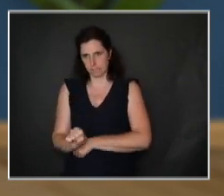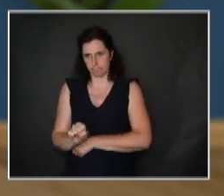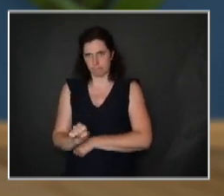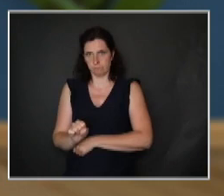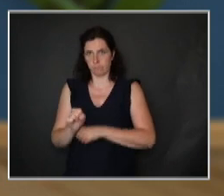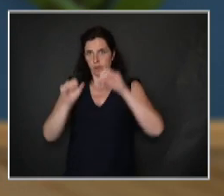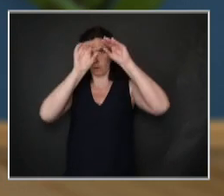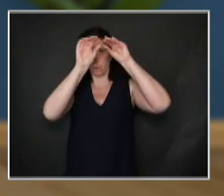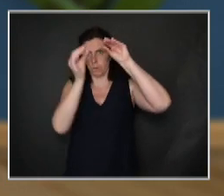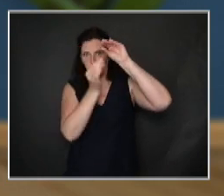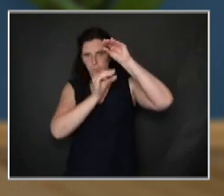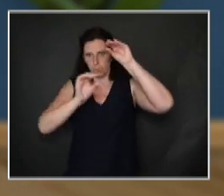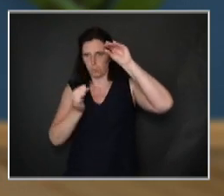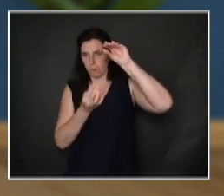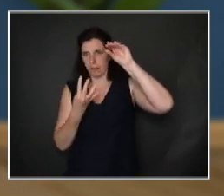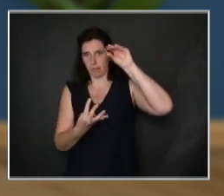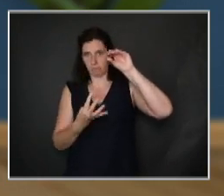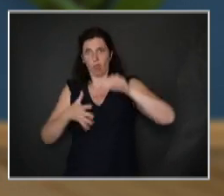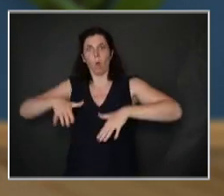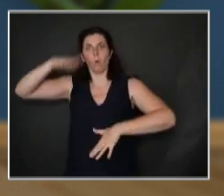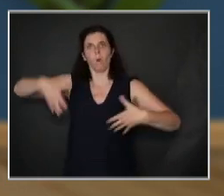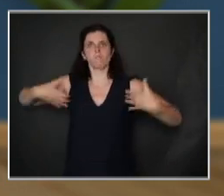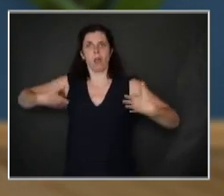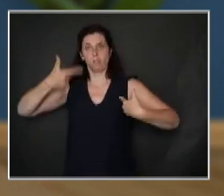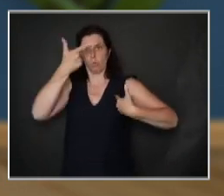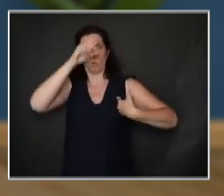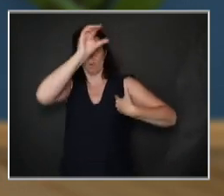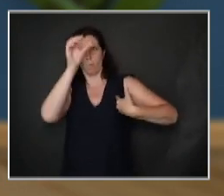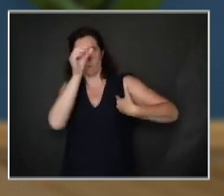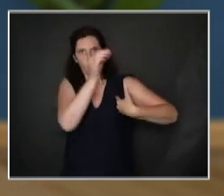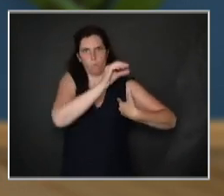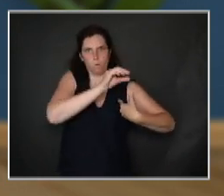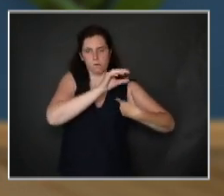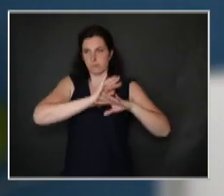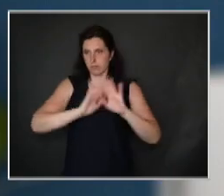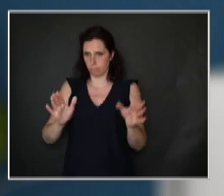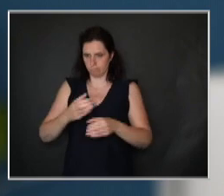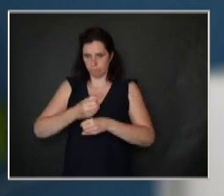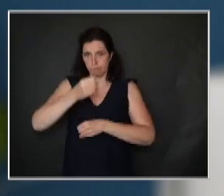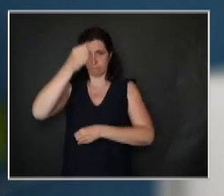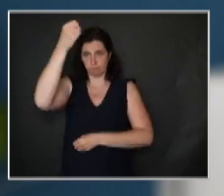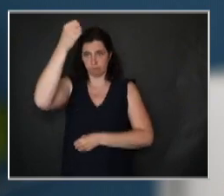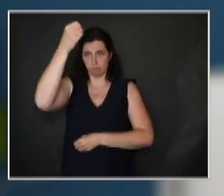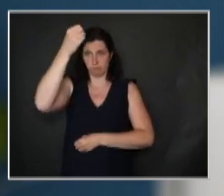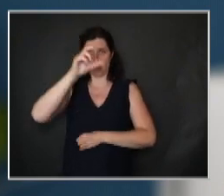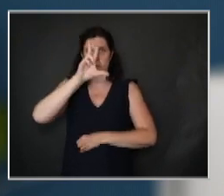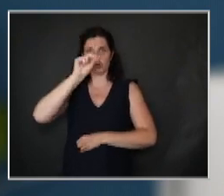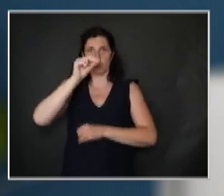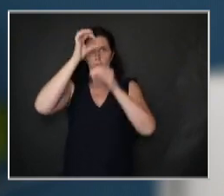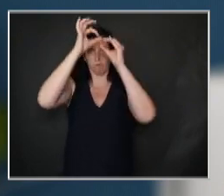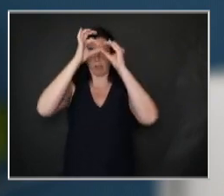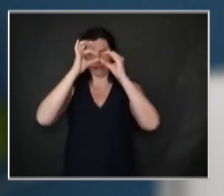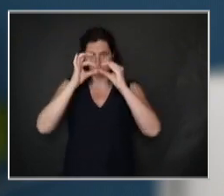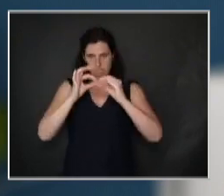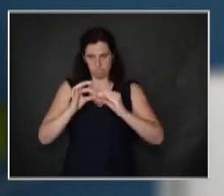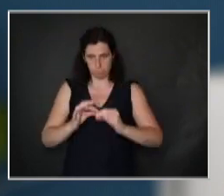cambrures, alors que les grands singes, ils n'ont que 2. Notre colonne vertébrale est un empilement de 30 vertèbres qui nous